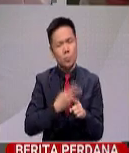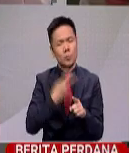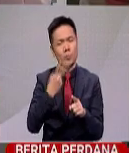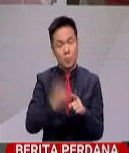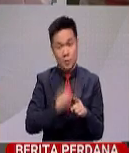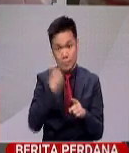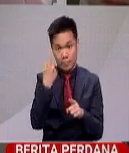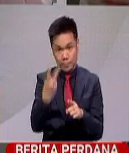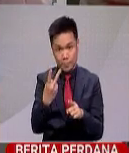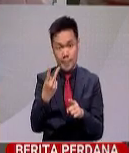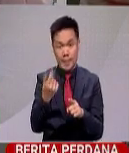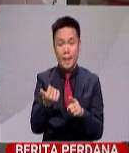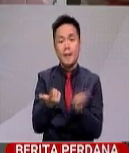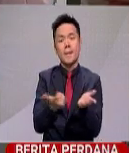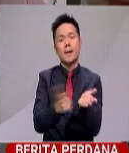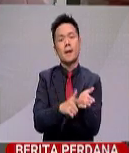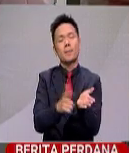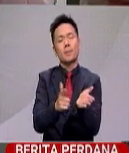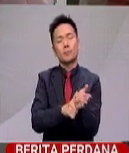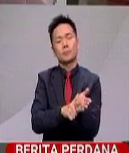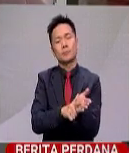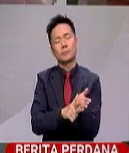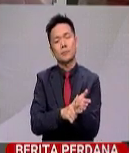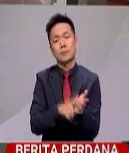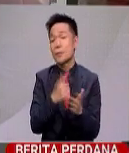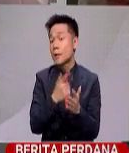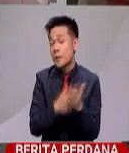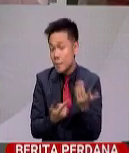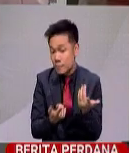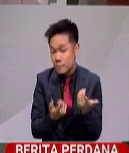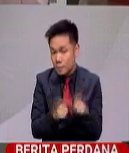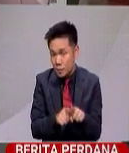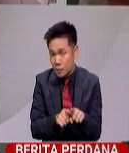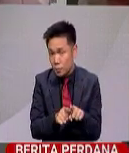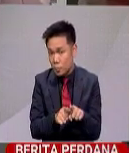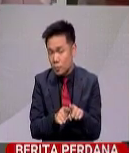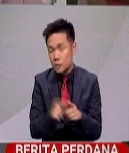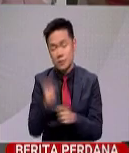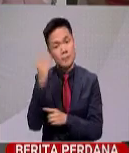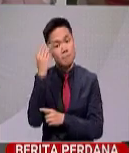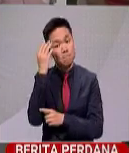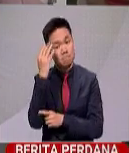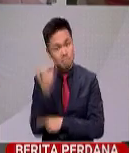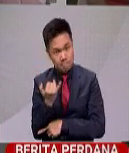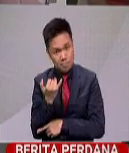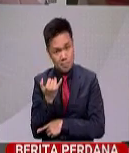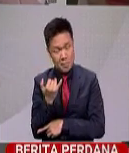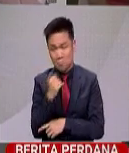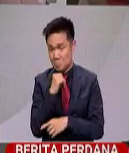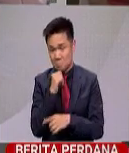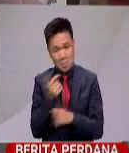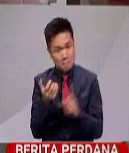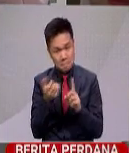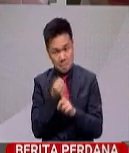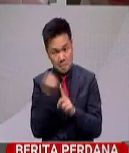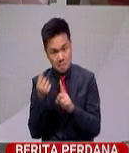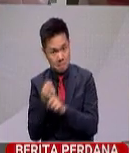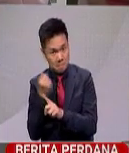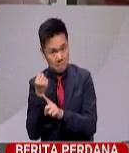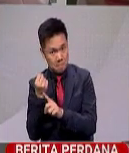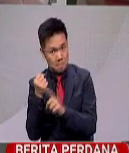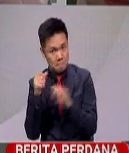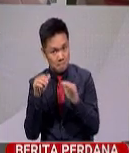dapat satu laporan terperinci tentang apa yang berlaku, kenapa kita tak capai apa yang kita hajatkan